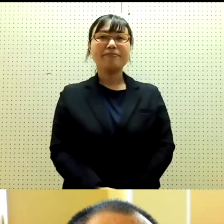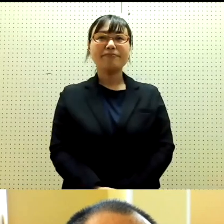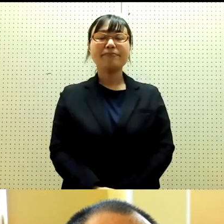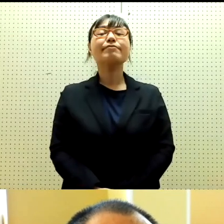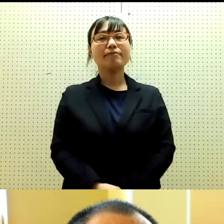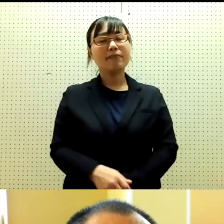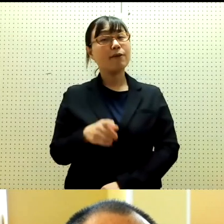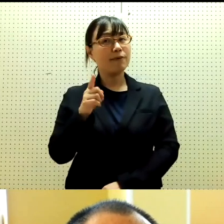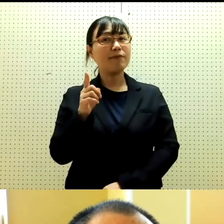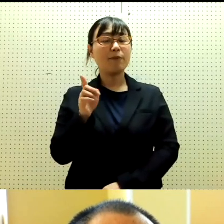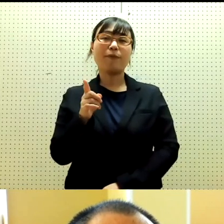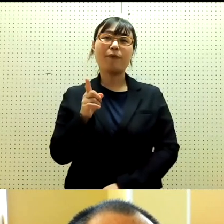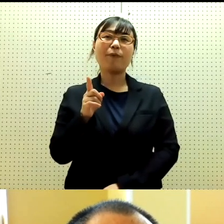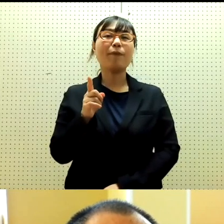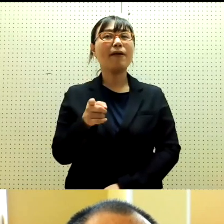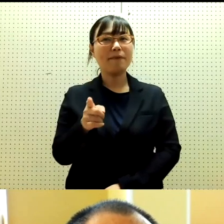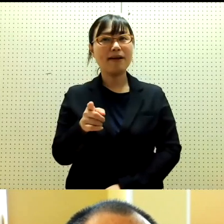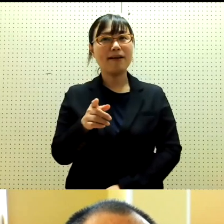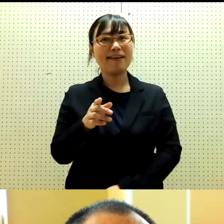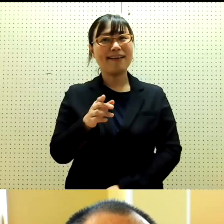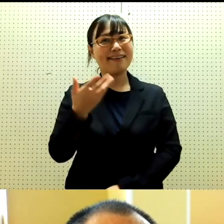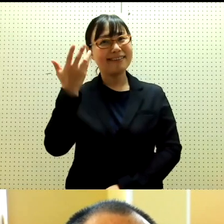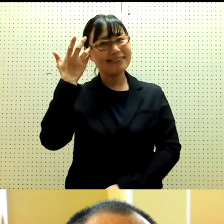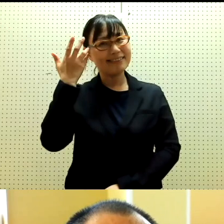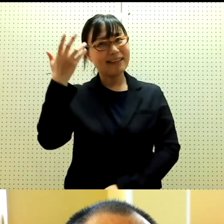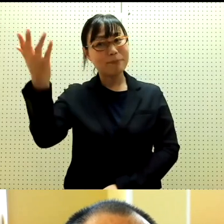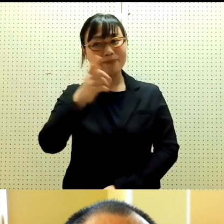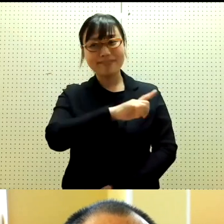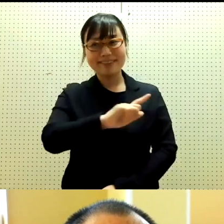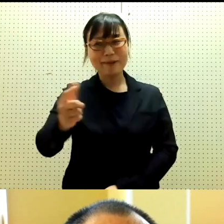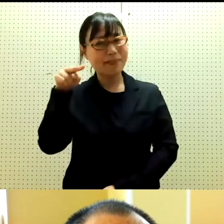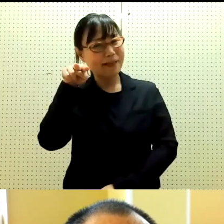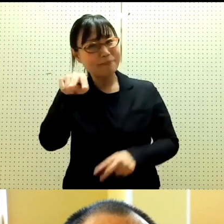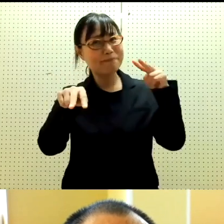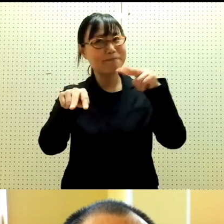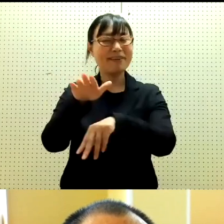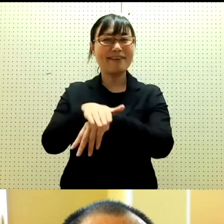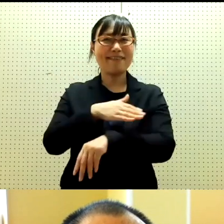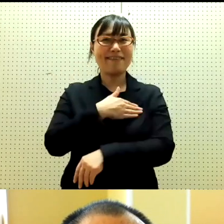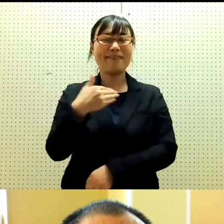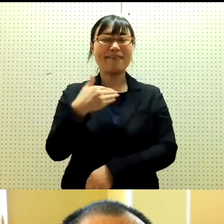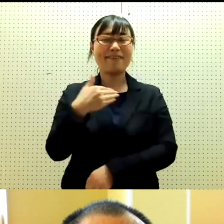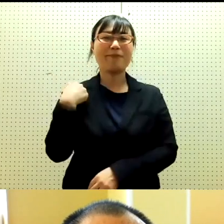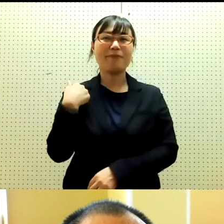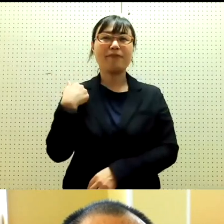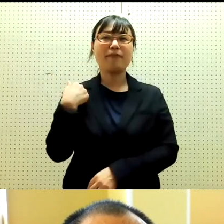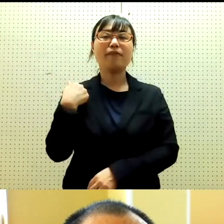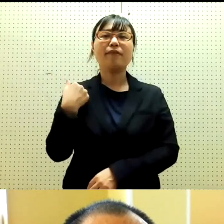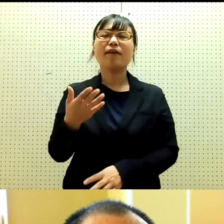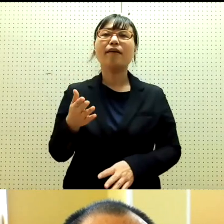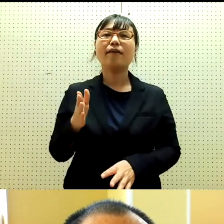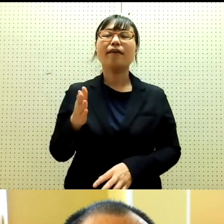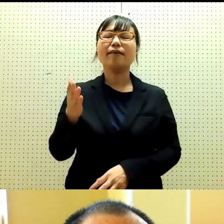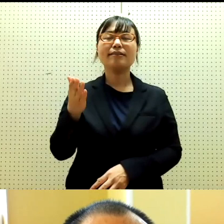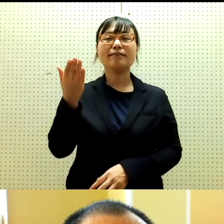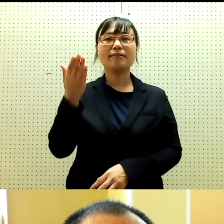お話っていうのは、いろんな多分ね、解き口があると思ってて、一方ではですね、まあ、さっきにもちょっと言ったんですけど、